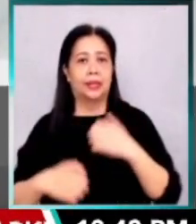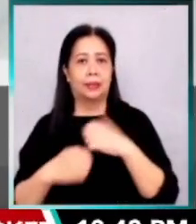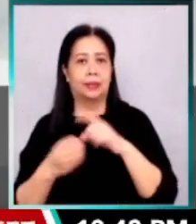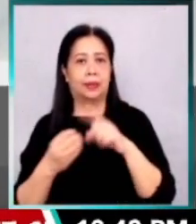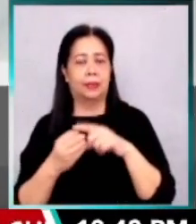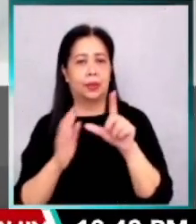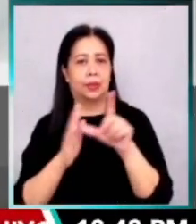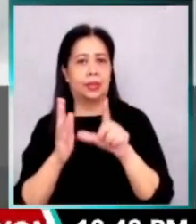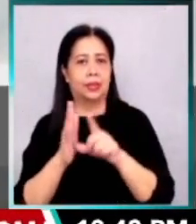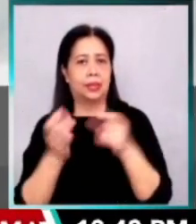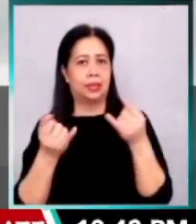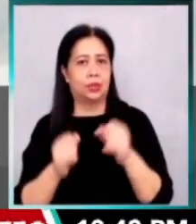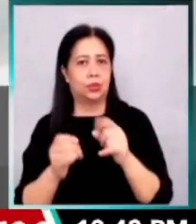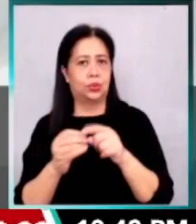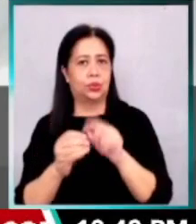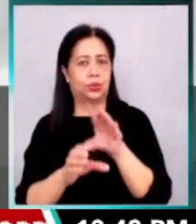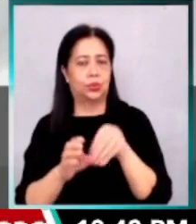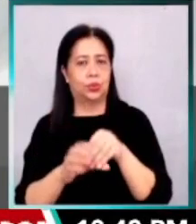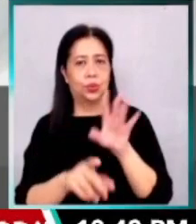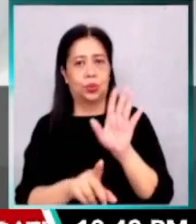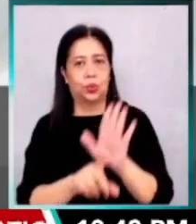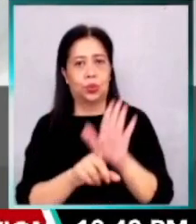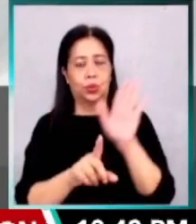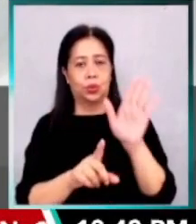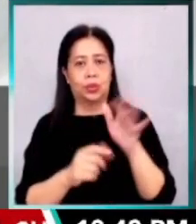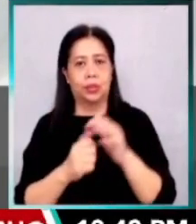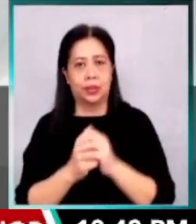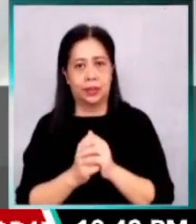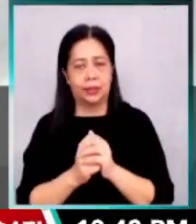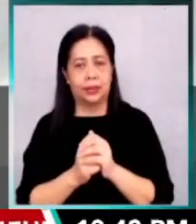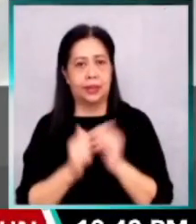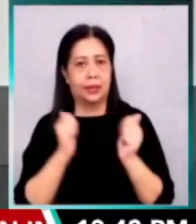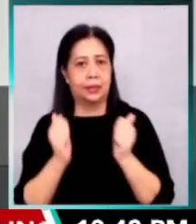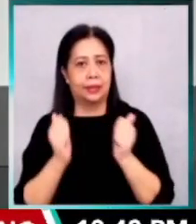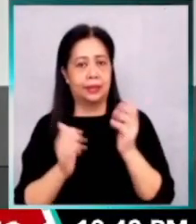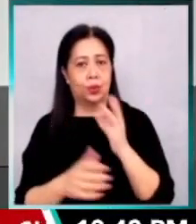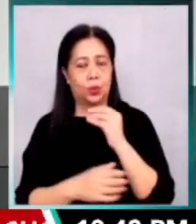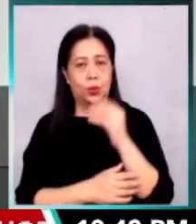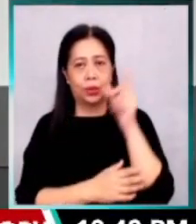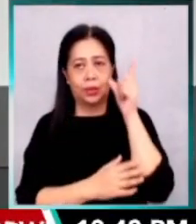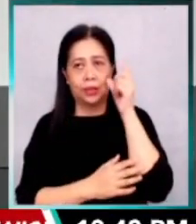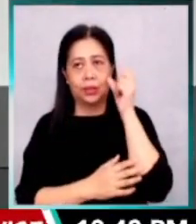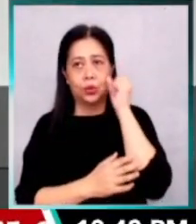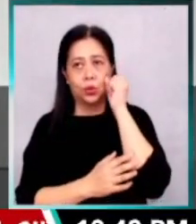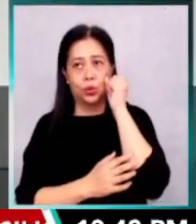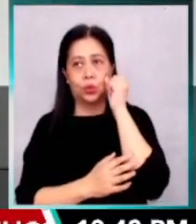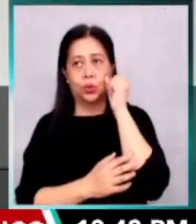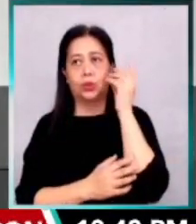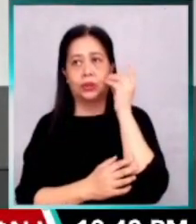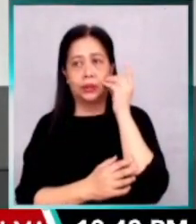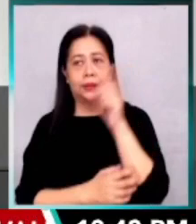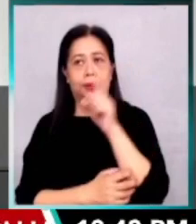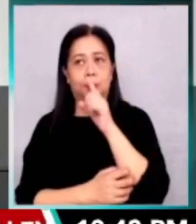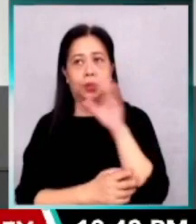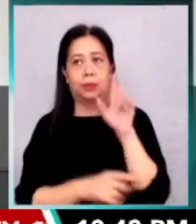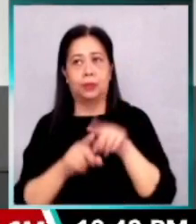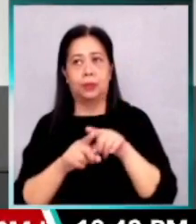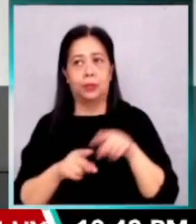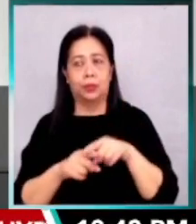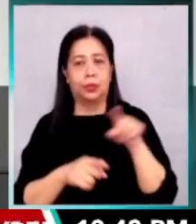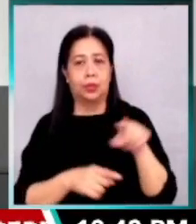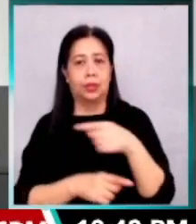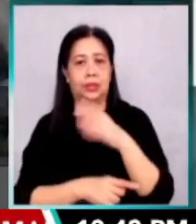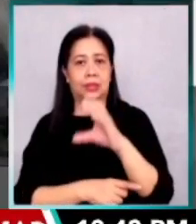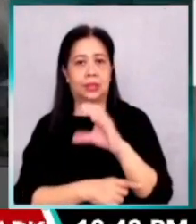na kinasasangkutan ng kanilang talent na si Lee Sung-gi. Nangako rin ang CEO nito na si